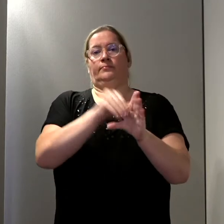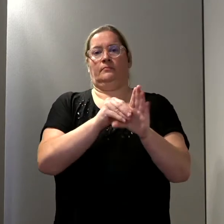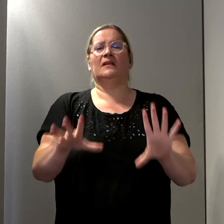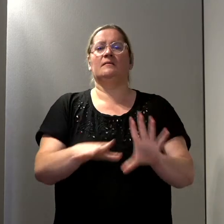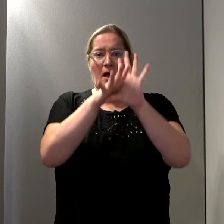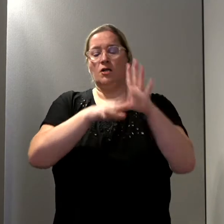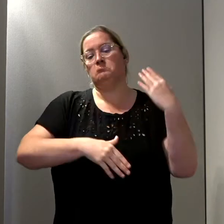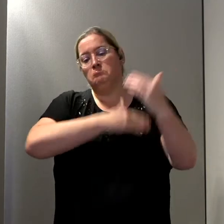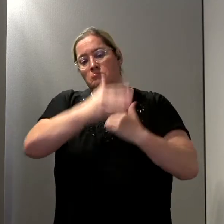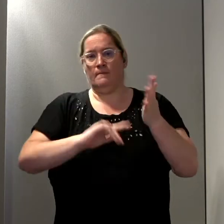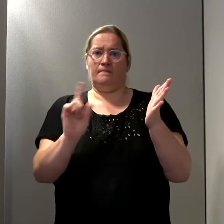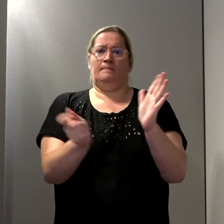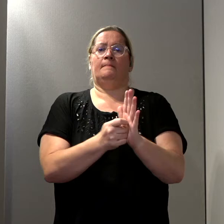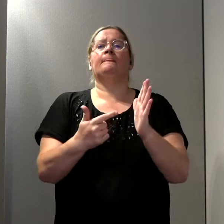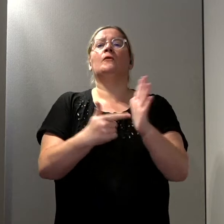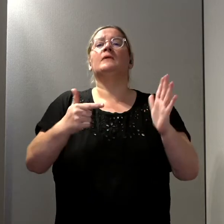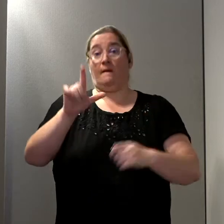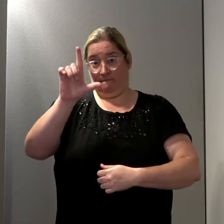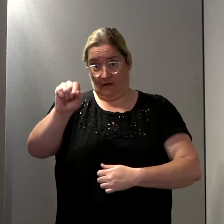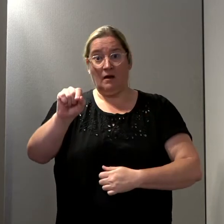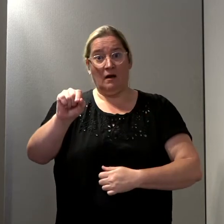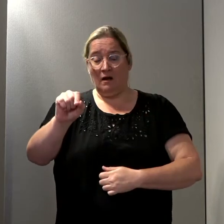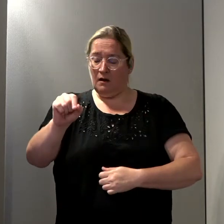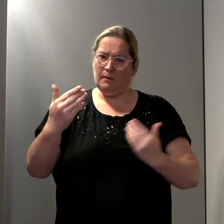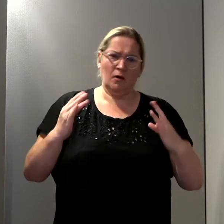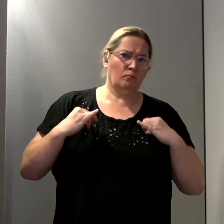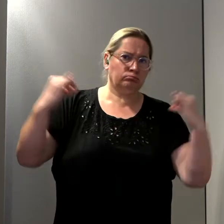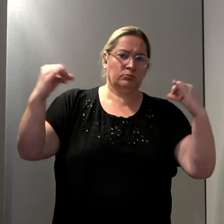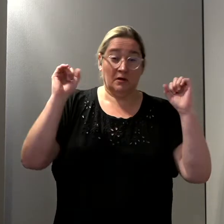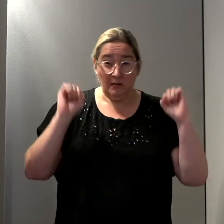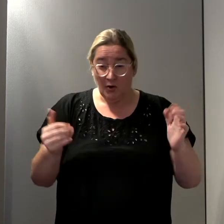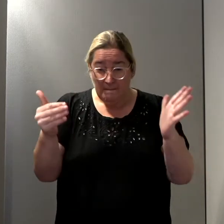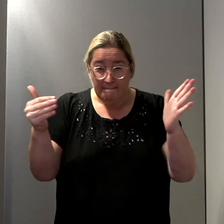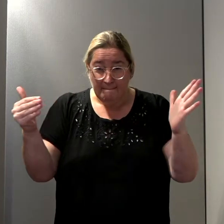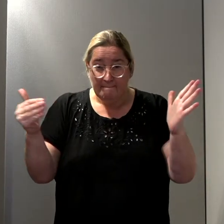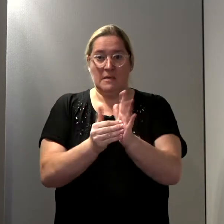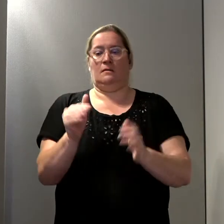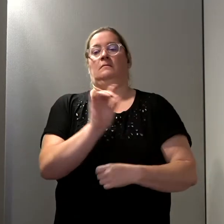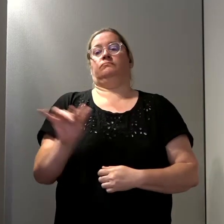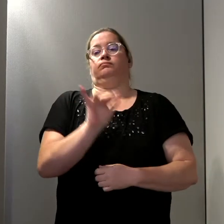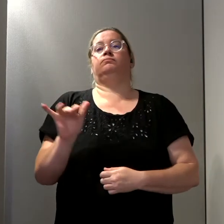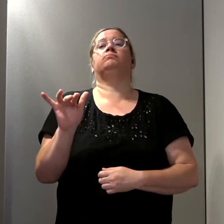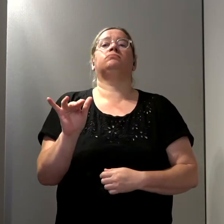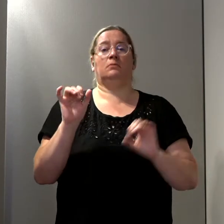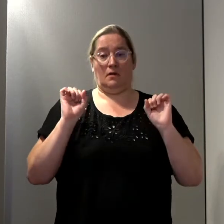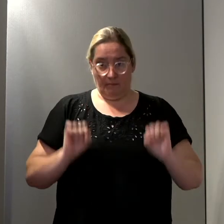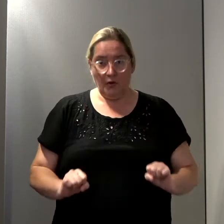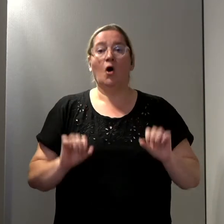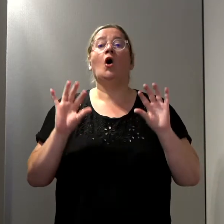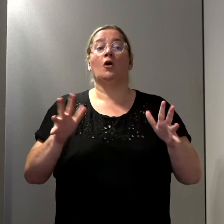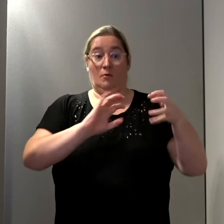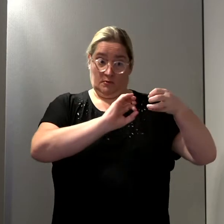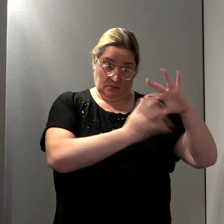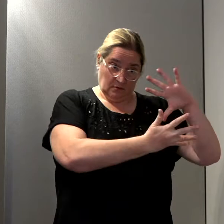En 2020, on a largement augmenté les capacités. Donc, on est passé à 1000 caractères. C'est possible via le